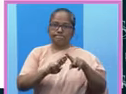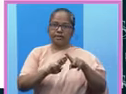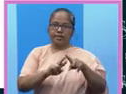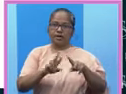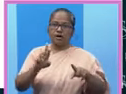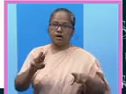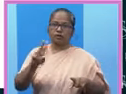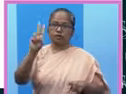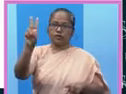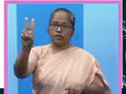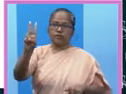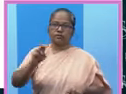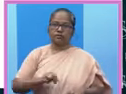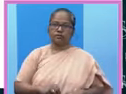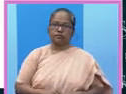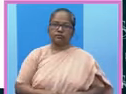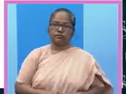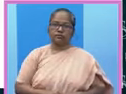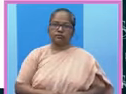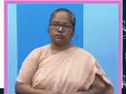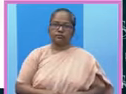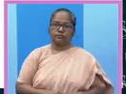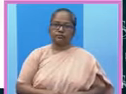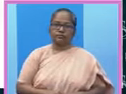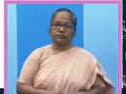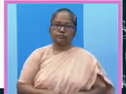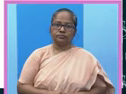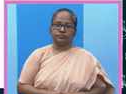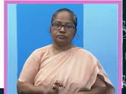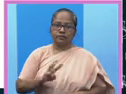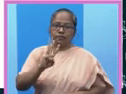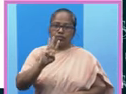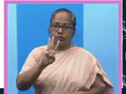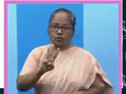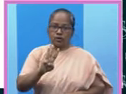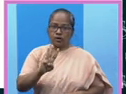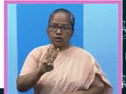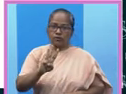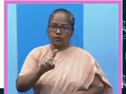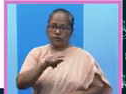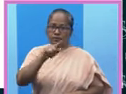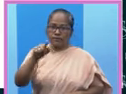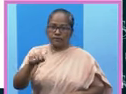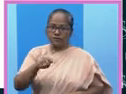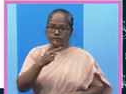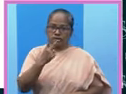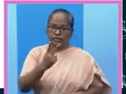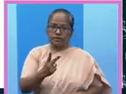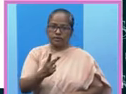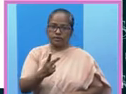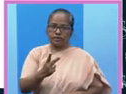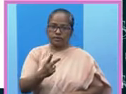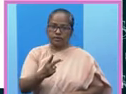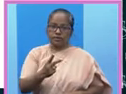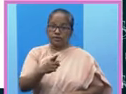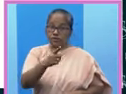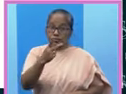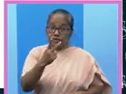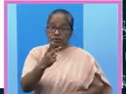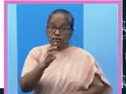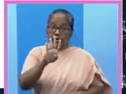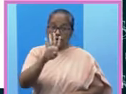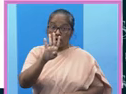360 × 120 இன்ட்டு பை ஆர் ஸ்கொயர். சரிங்களா மாணவர்களே? ரைட். இப்போ இதை பாருங்கள், இந்த வட்டத்தை